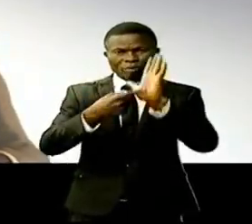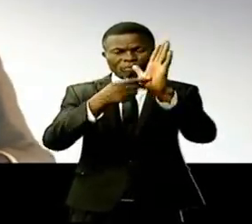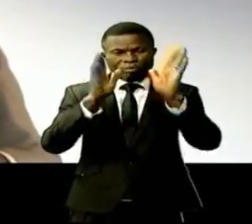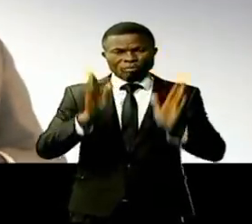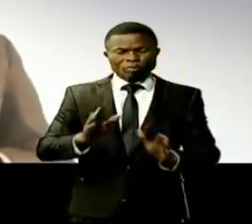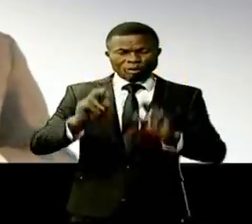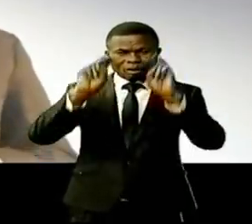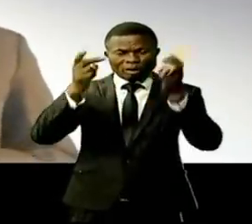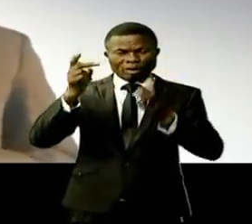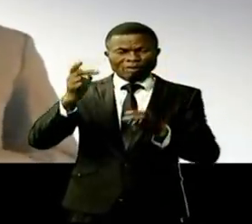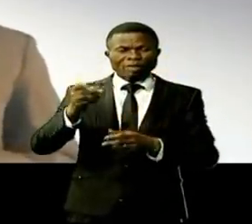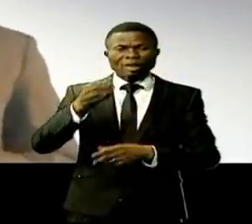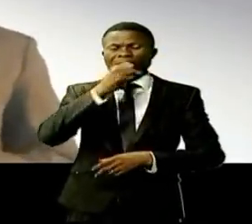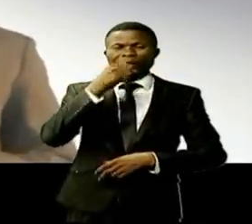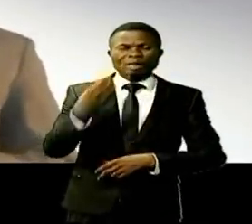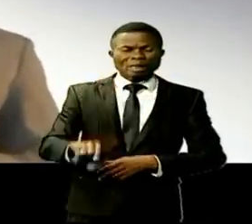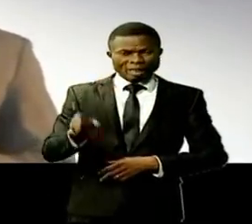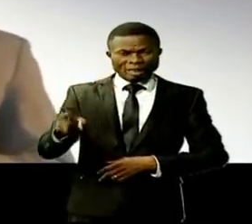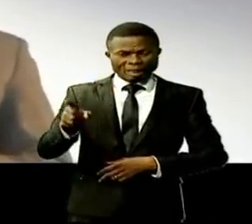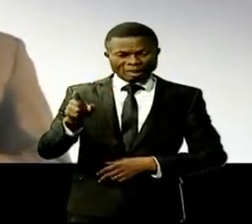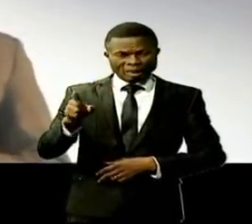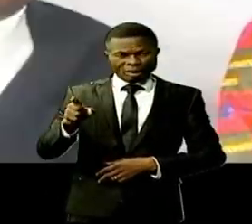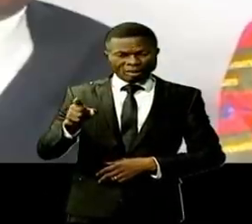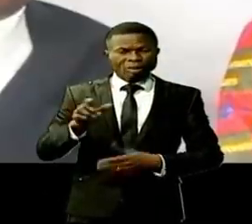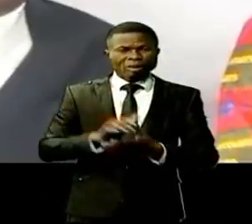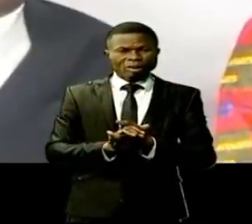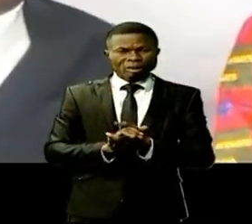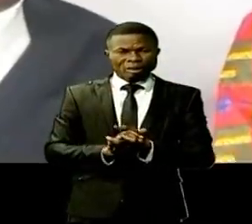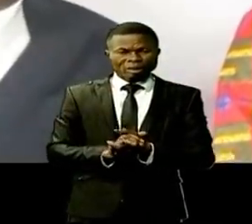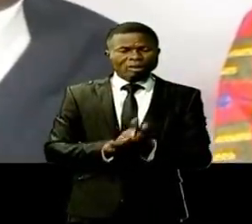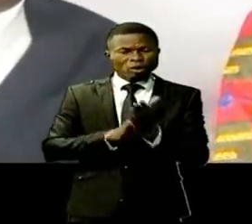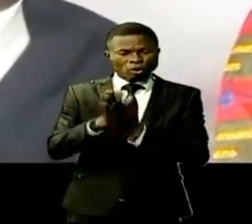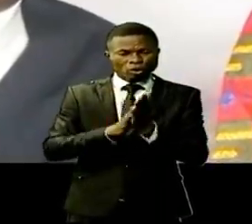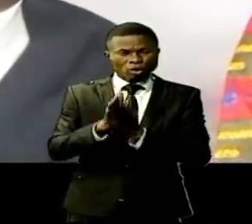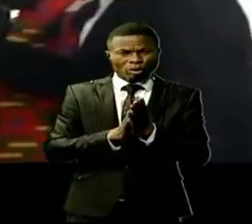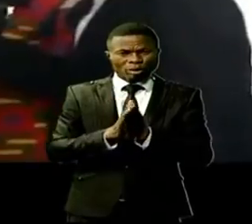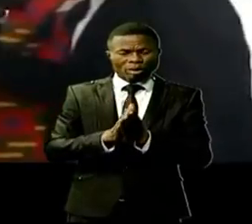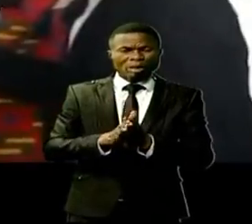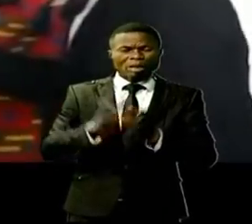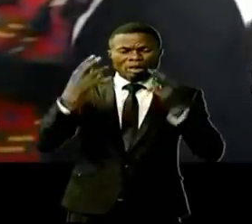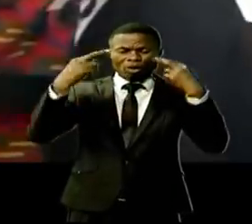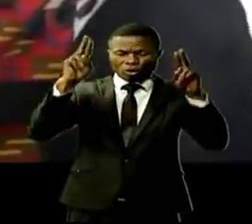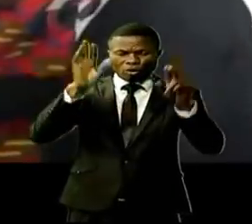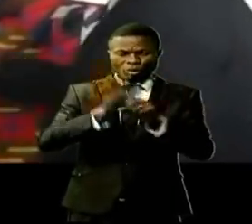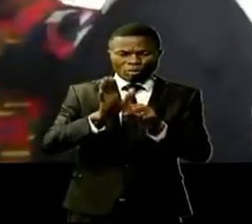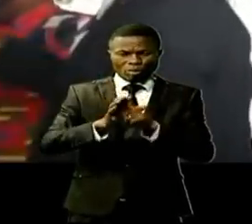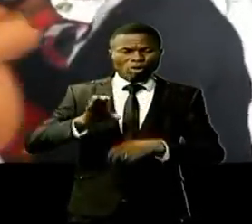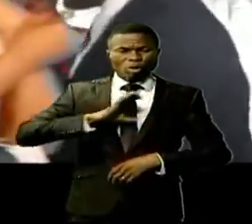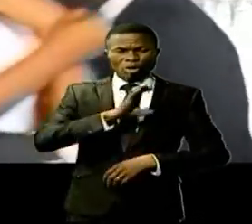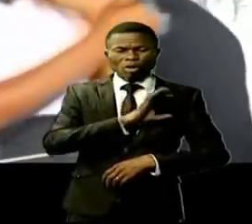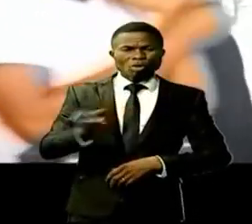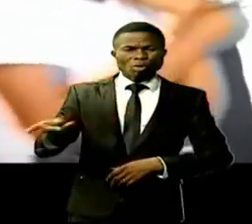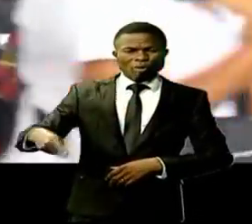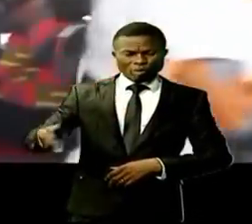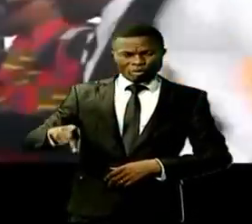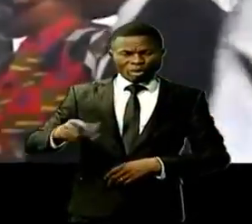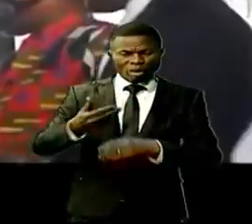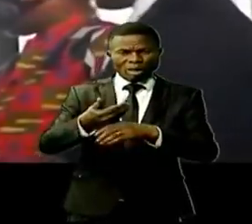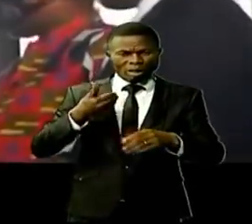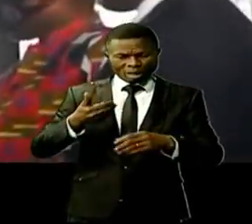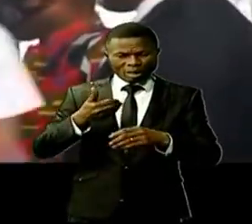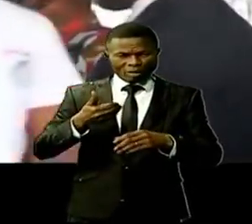du maire de la ville de Kisangani, Florida Ombabo, de souhaiter plein succès au comité provincial avant